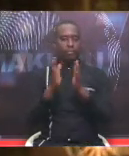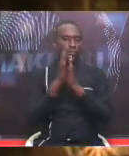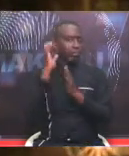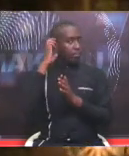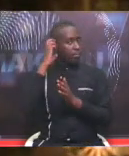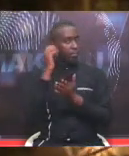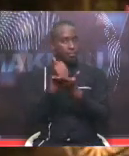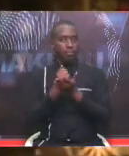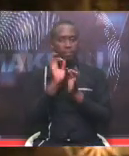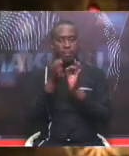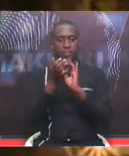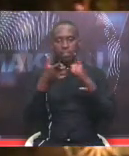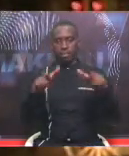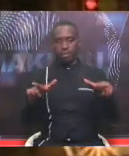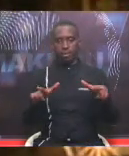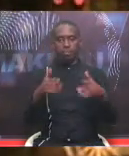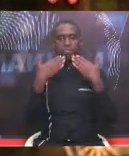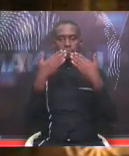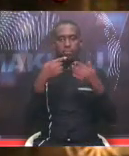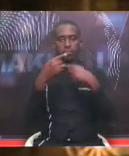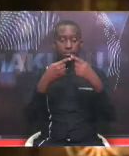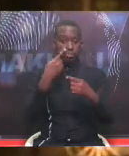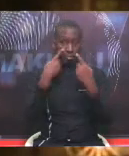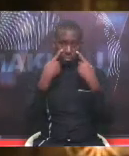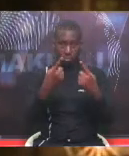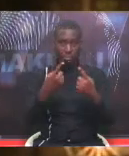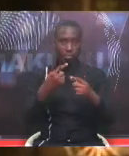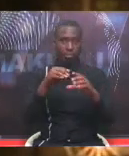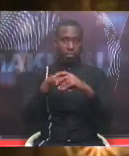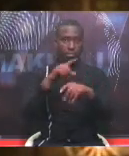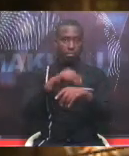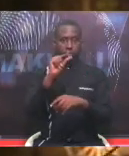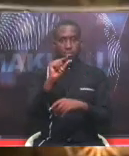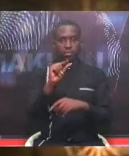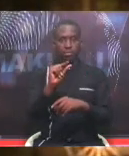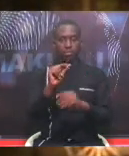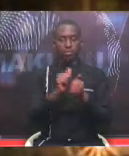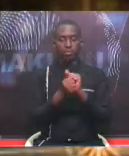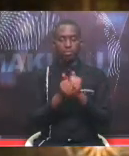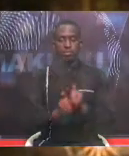Emilia yadufashaga mu rurimi rw'amarenga bashimire ko mwarimu yakurikiye mu kanya ni Sumu Sport.